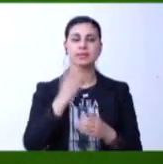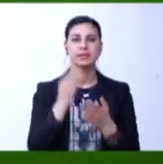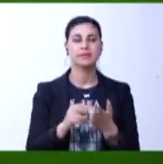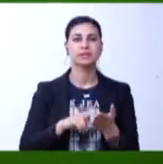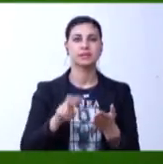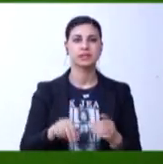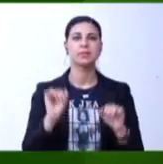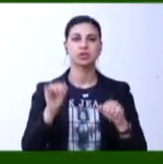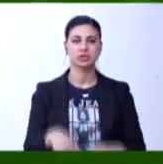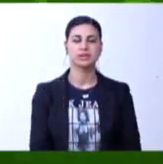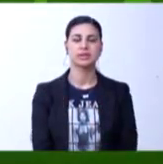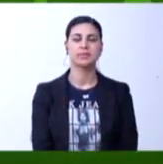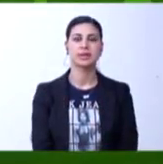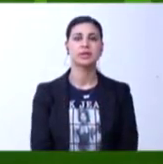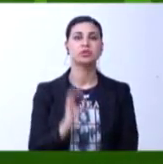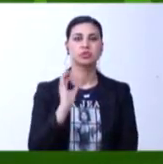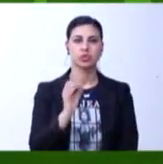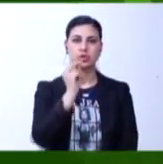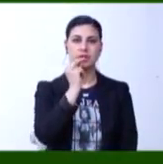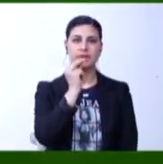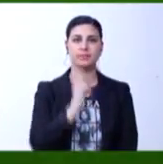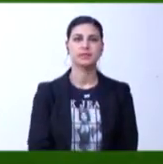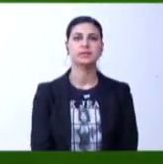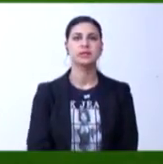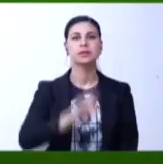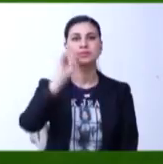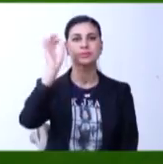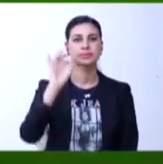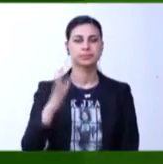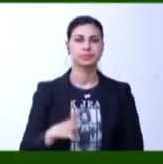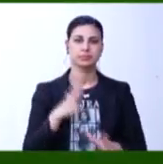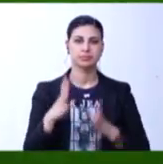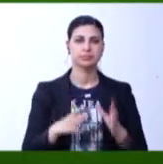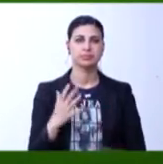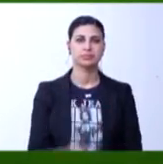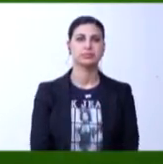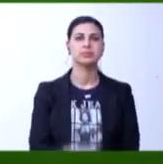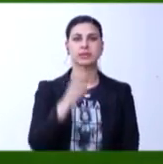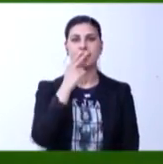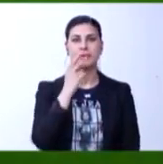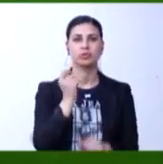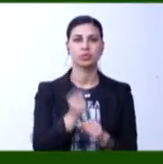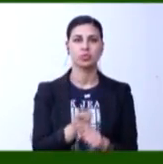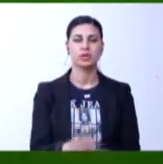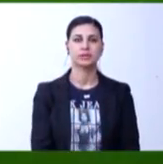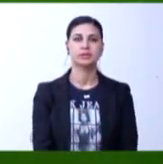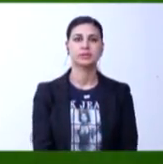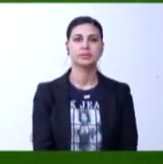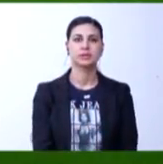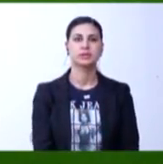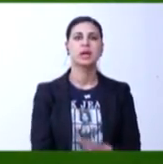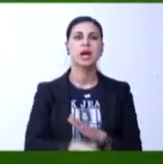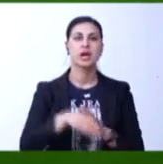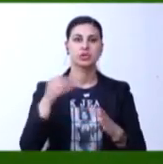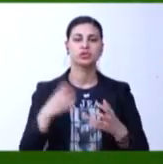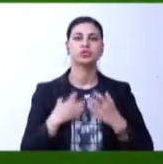თავიდან აცილება შესაძლებელია სწორი კვებით, რეგულარული ფიზიკური აქტივობით, თამბაქოზე უარის თქმით.